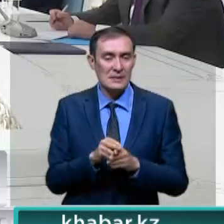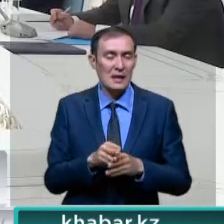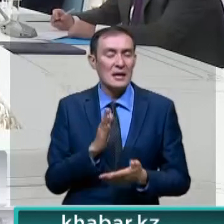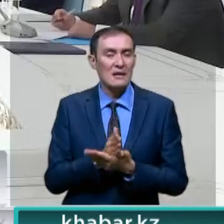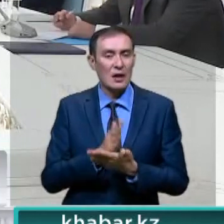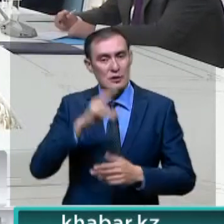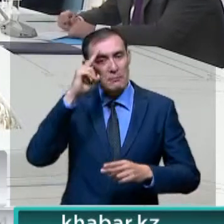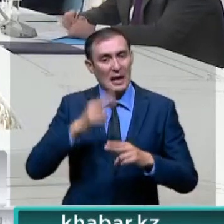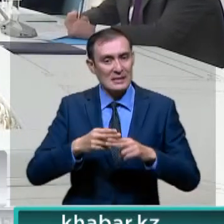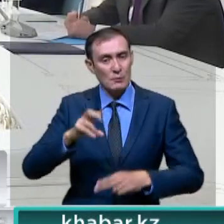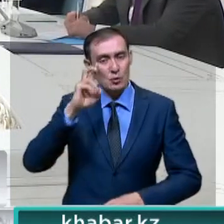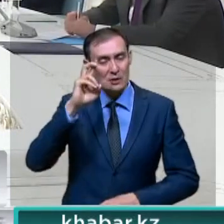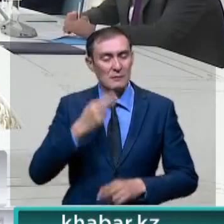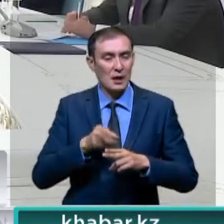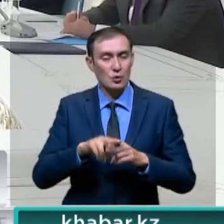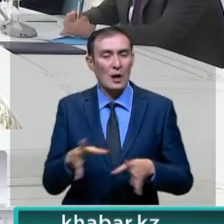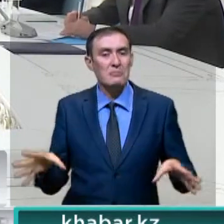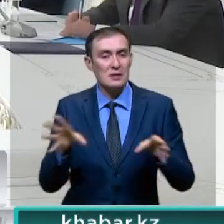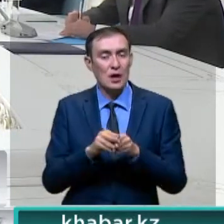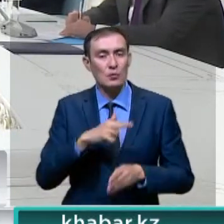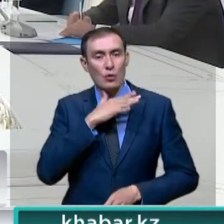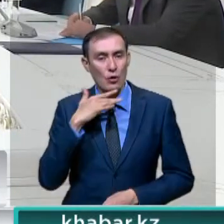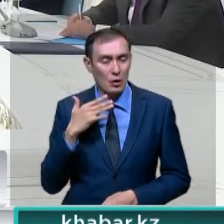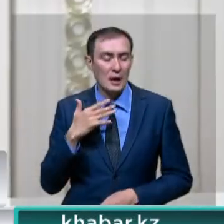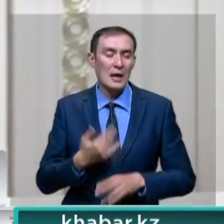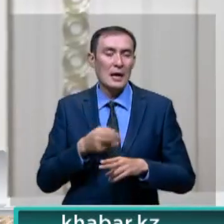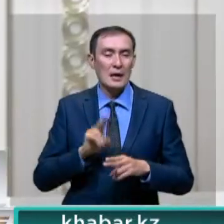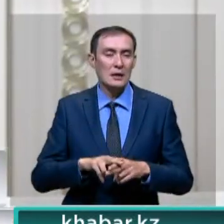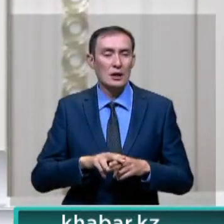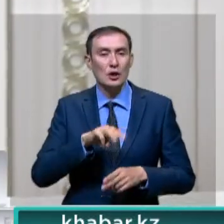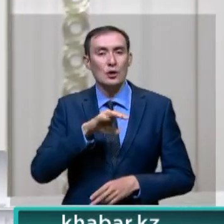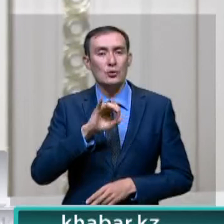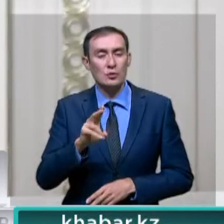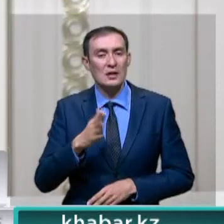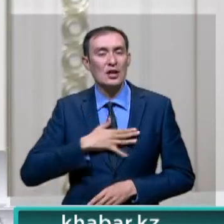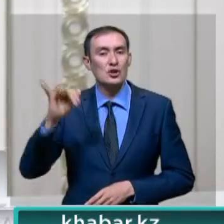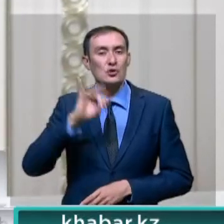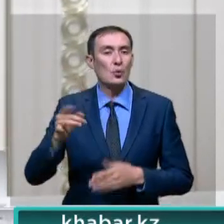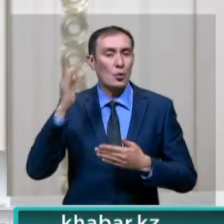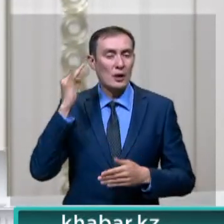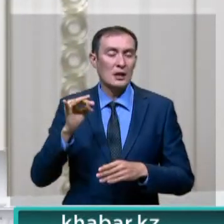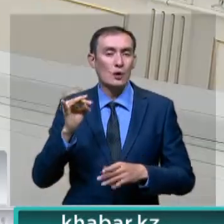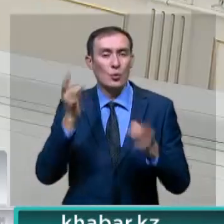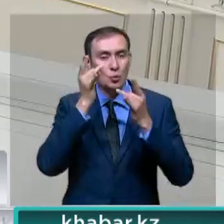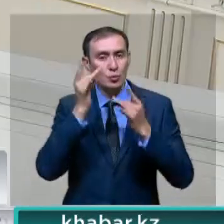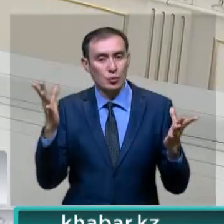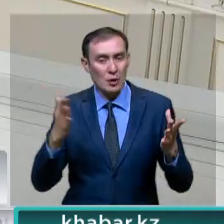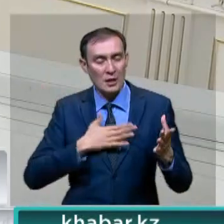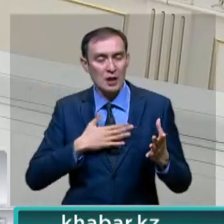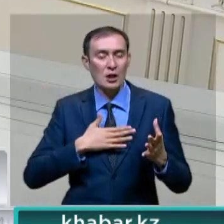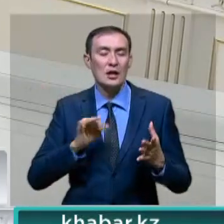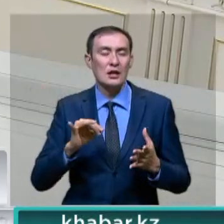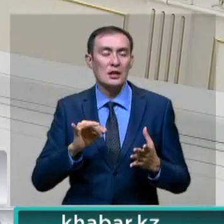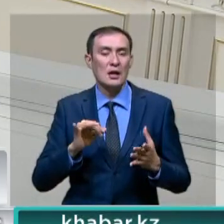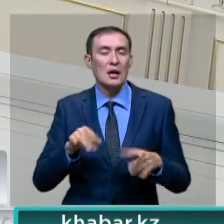братскими государствами, которых объединяет очень много. Это и тюркские корни, и общая культура, и